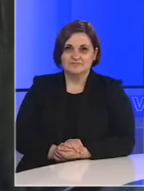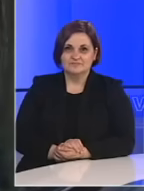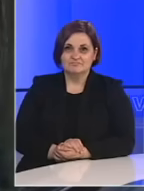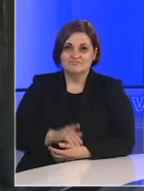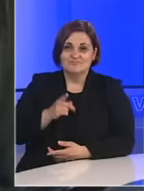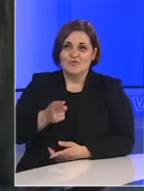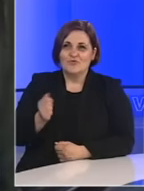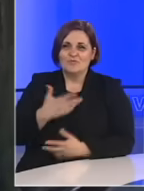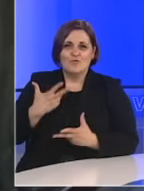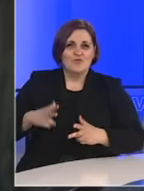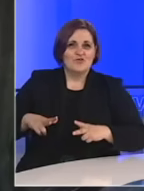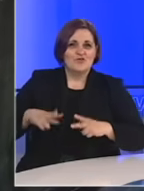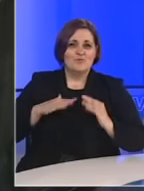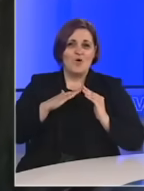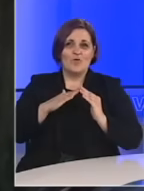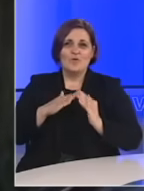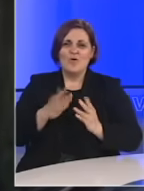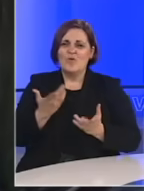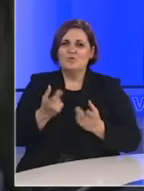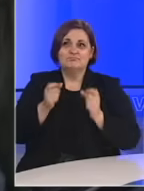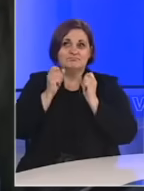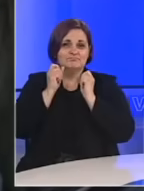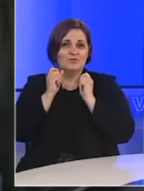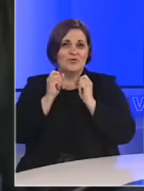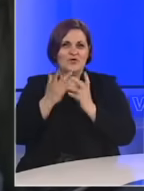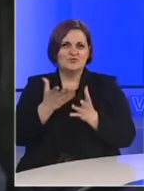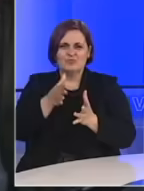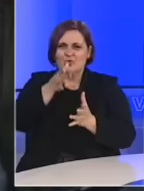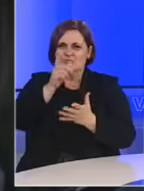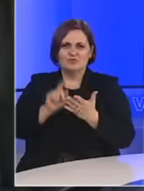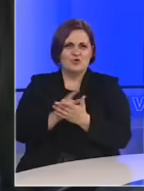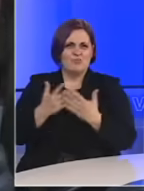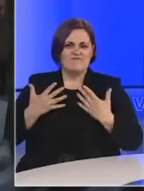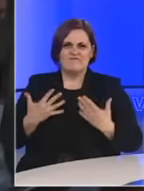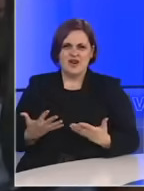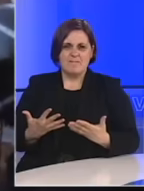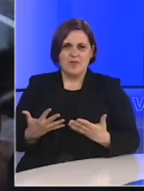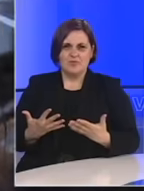To donosi mnogo života susjedstvu u jednom zaista neobičnom, surovom vremenu.